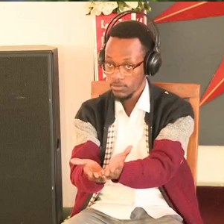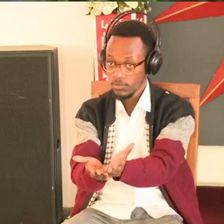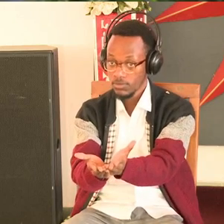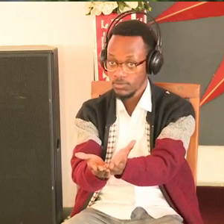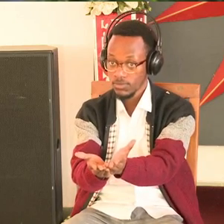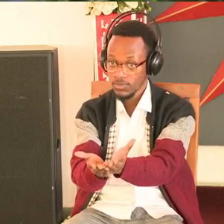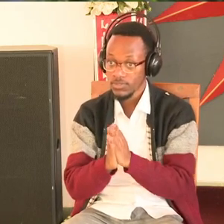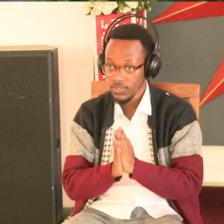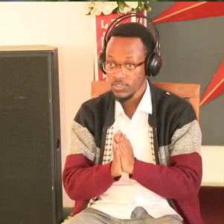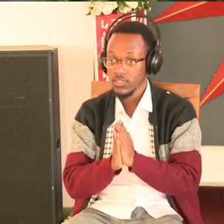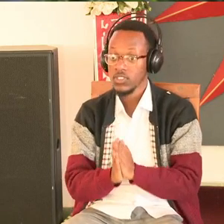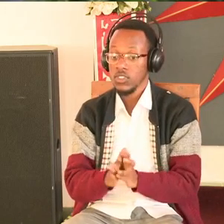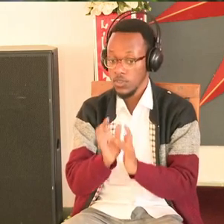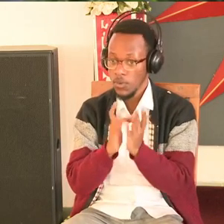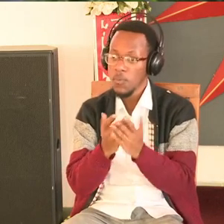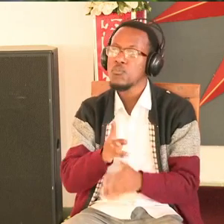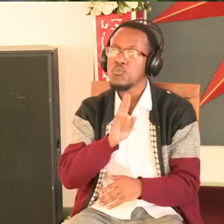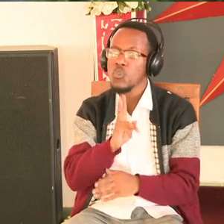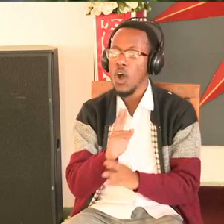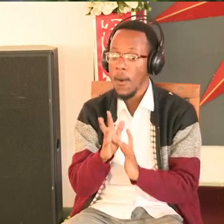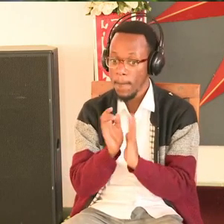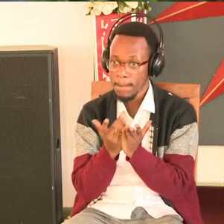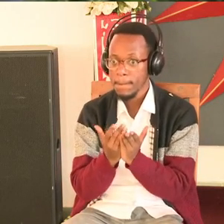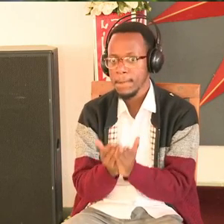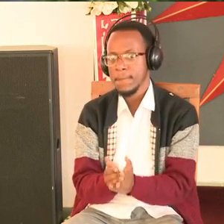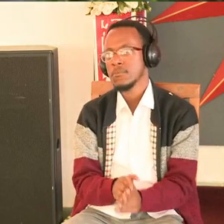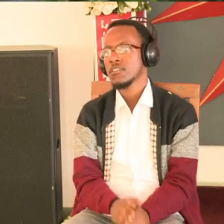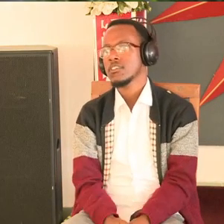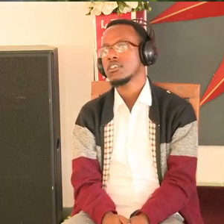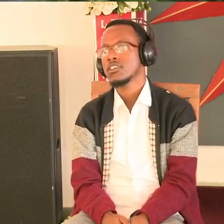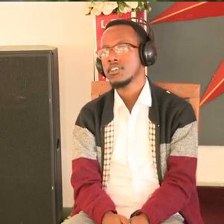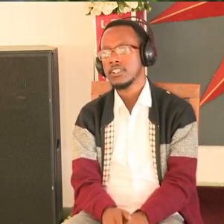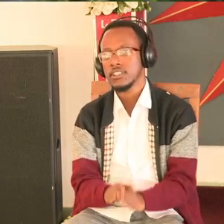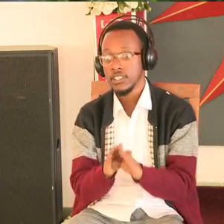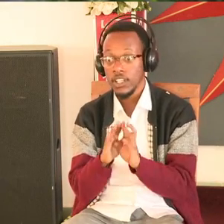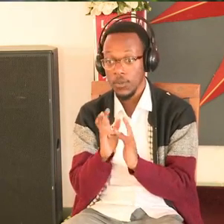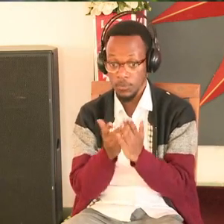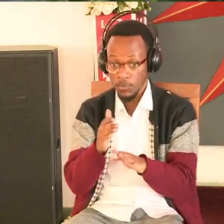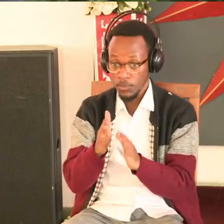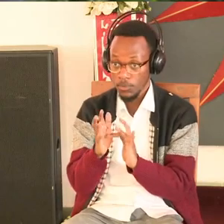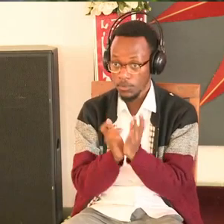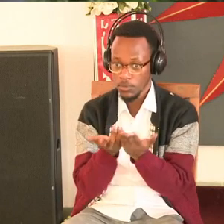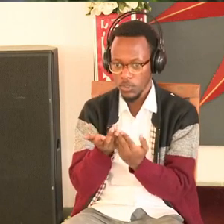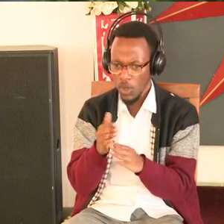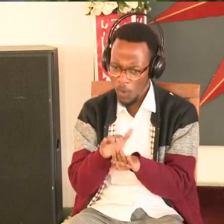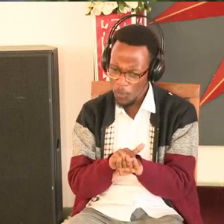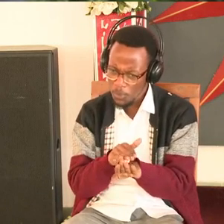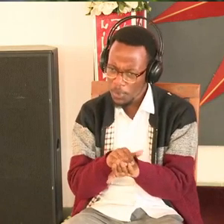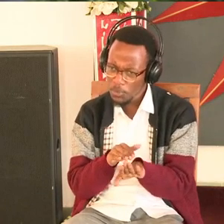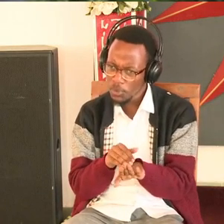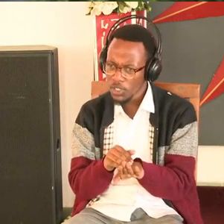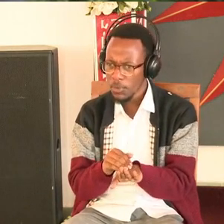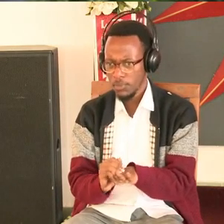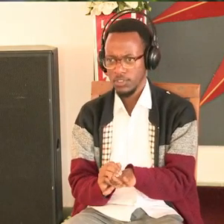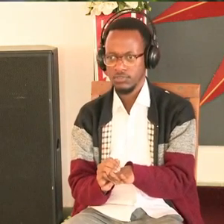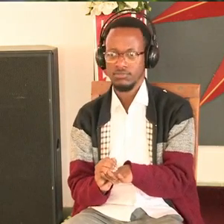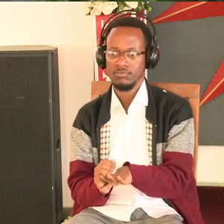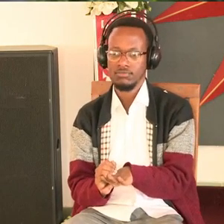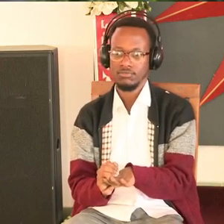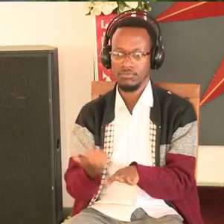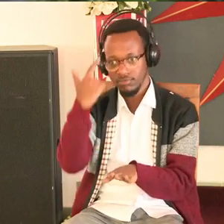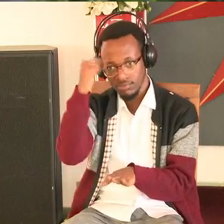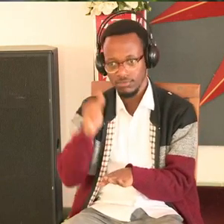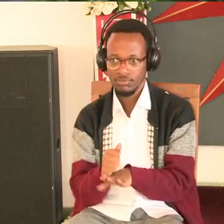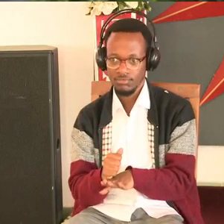bibiliya bagiye buhoro buhoro ukuri kwa bibiliya buhoro buhoro kwagiye kugarurwa l'un